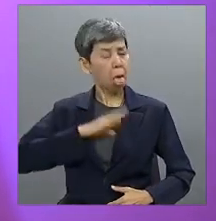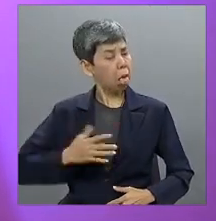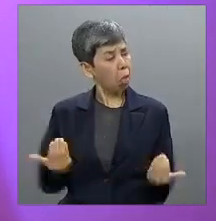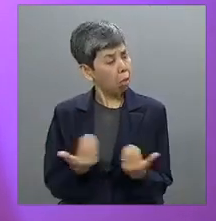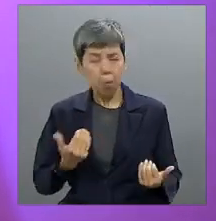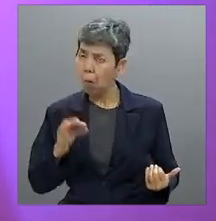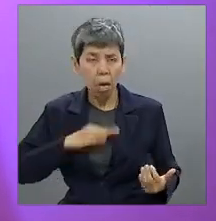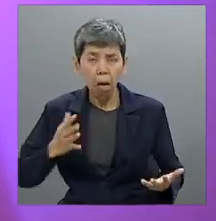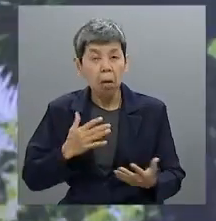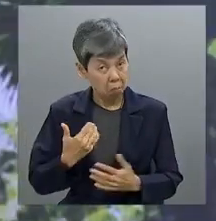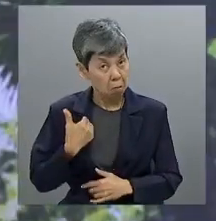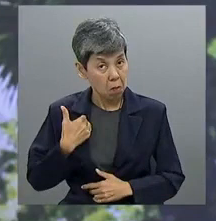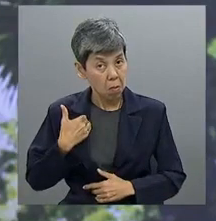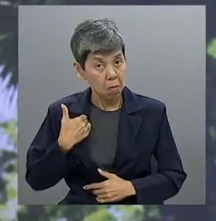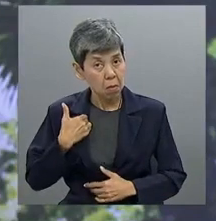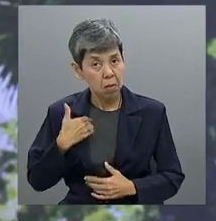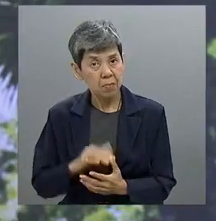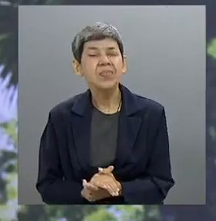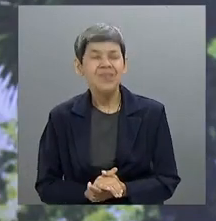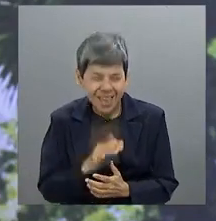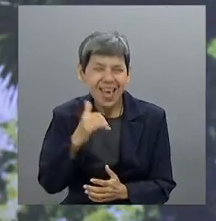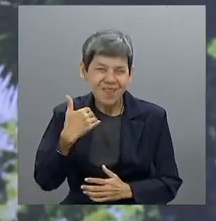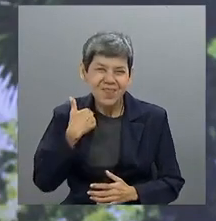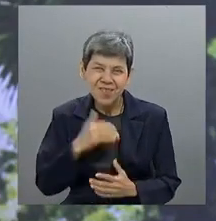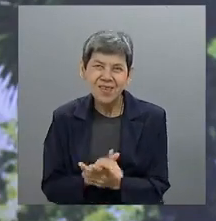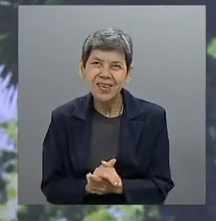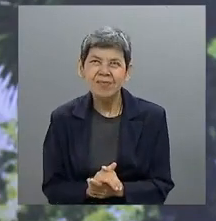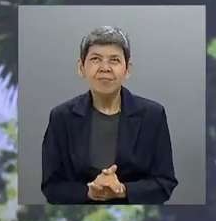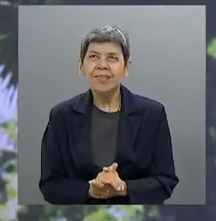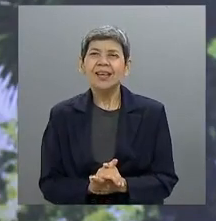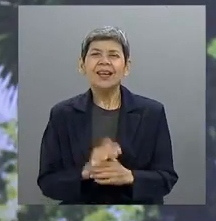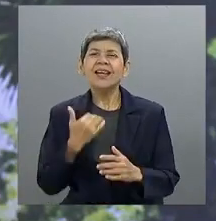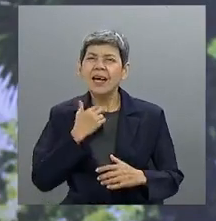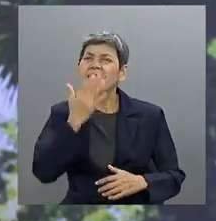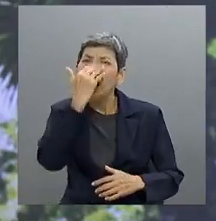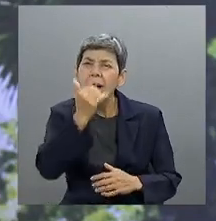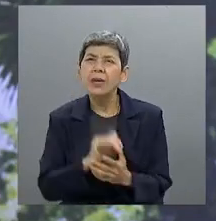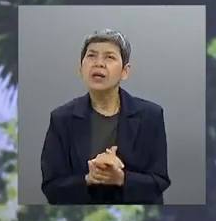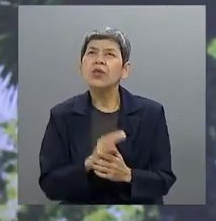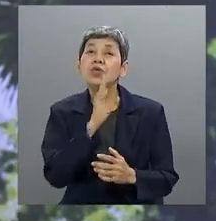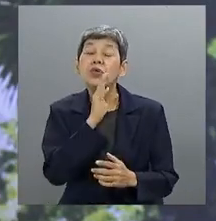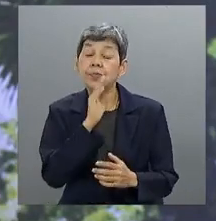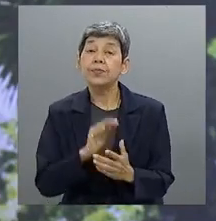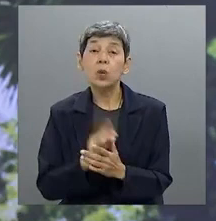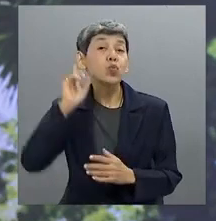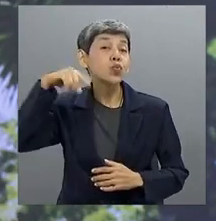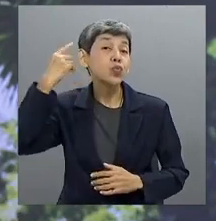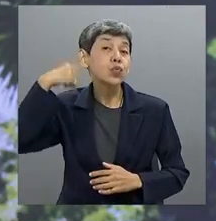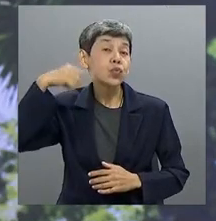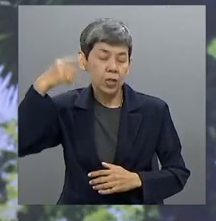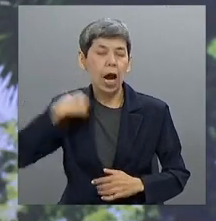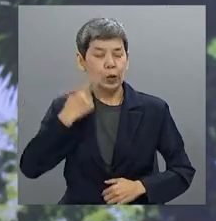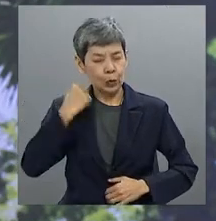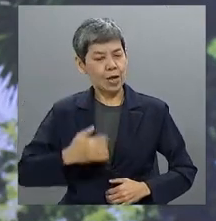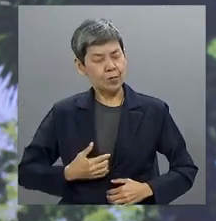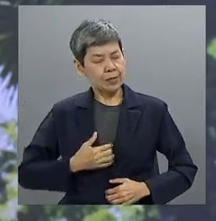แบบนี้ก็เกิดขึ้นได้ใช่ไหมหมอ ก็เกิดขึ้นได้แต่ความจริงก็ไม่ควรจะเกิดเท่าไหร่เพราะว่าจริงๆก็คือผู้หญิงทุกคนที่เรารู้ตัวว่าเรามีความเสี่ยง